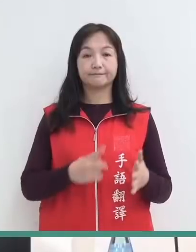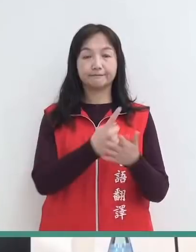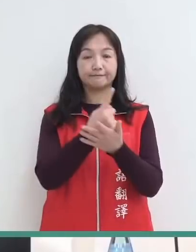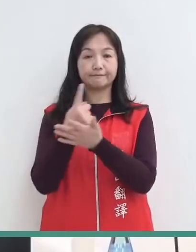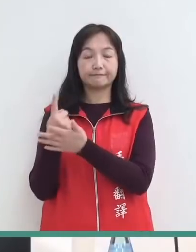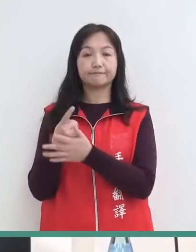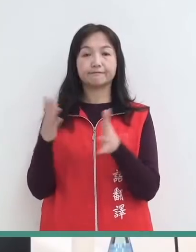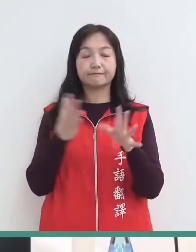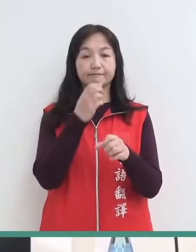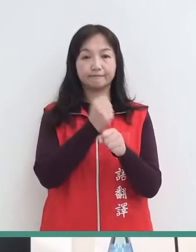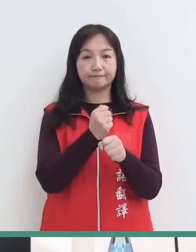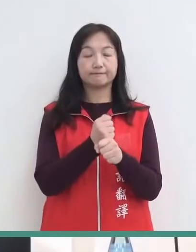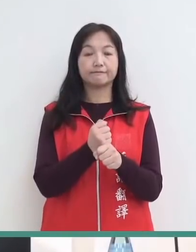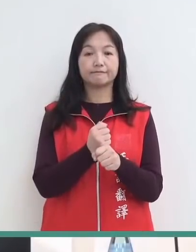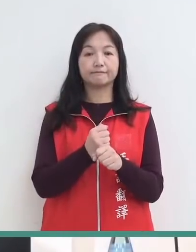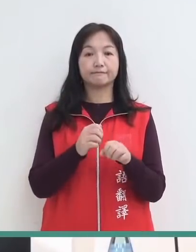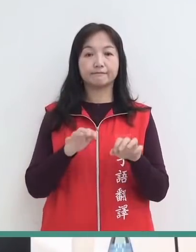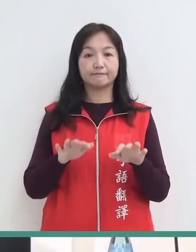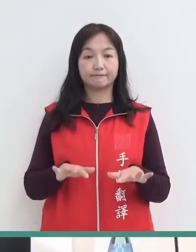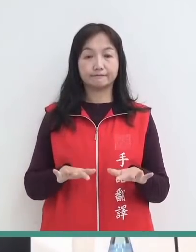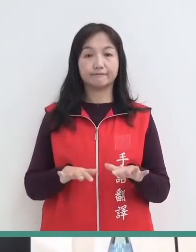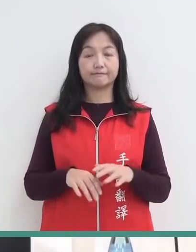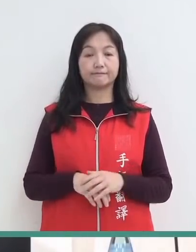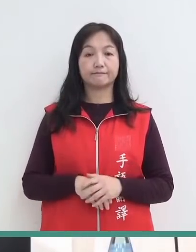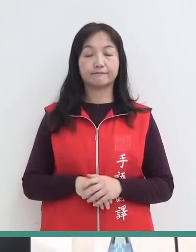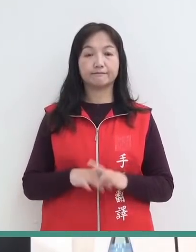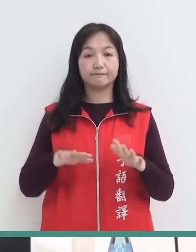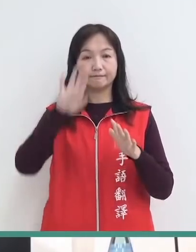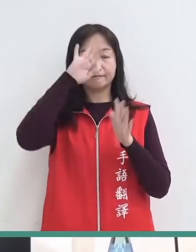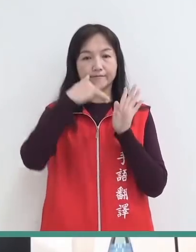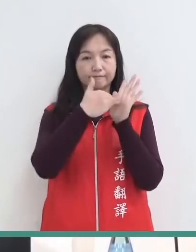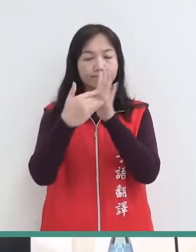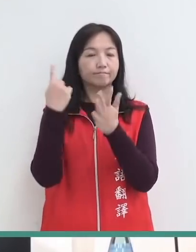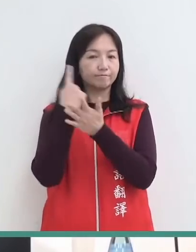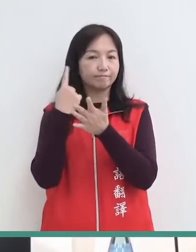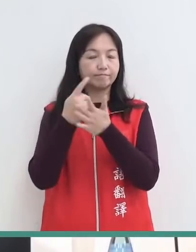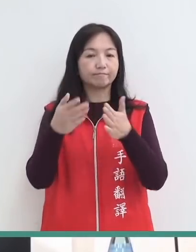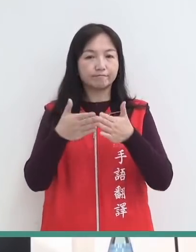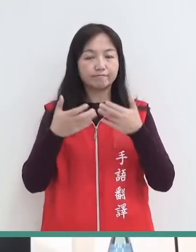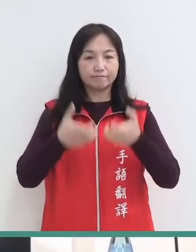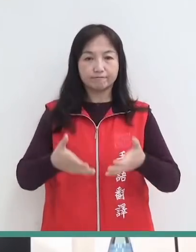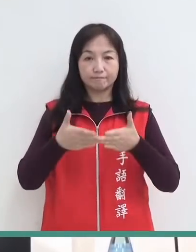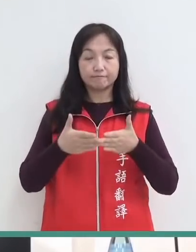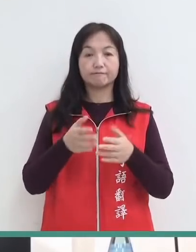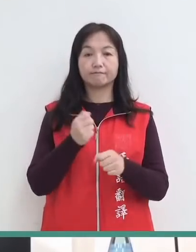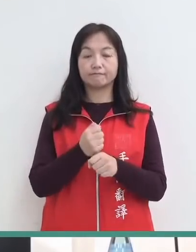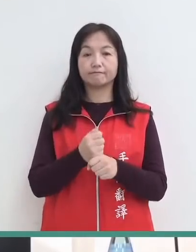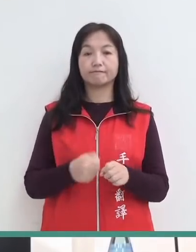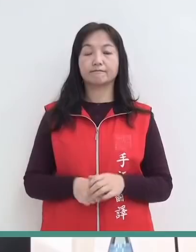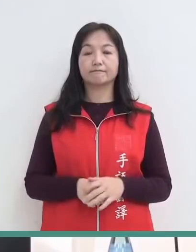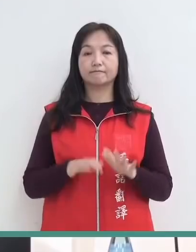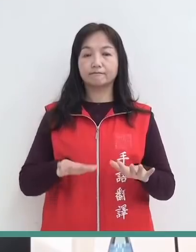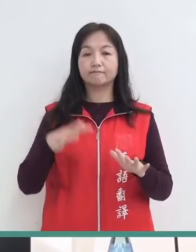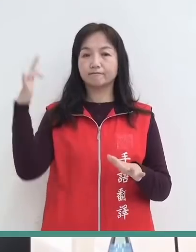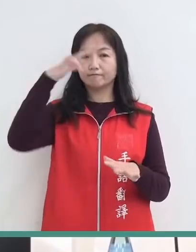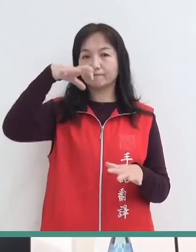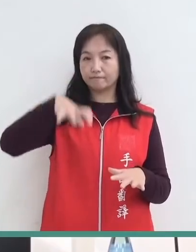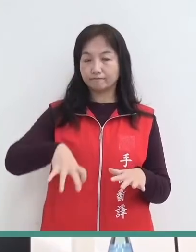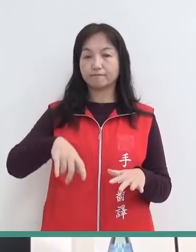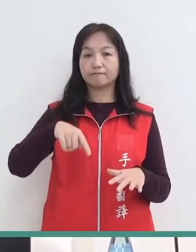各位同仁，那么防疫工作每一天都很重要。那机场